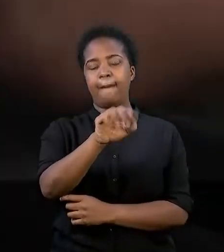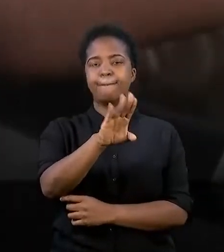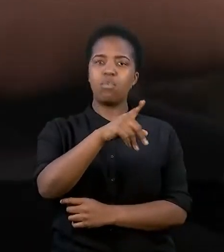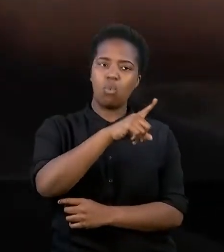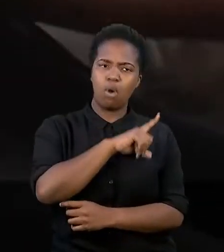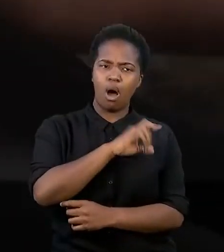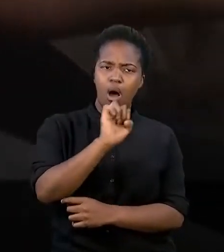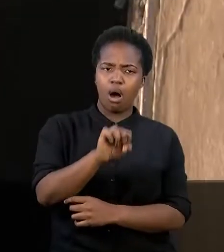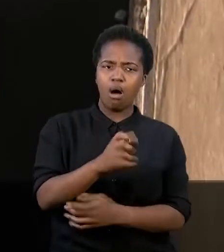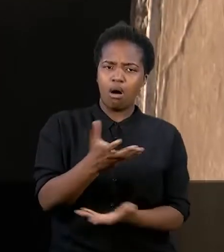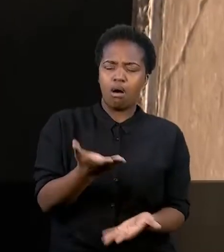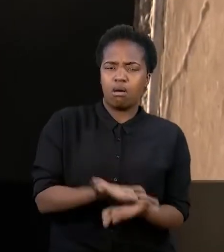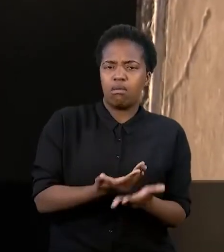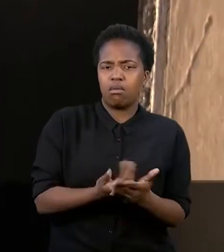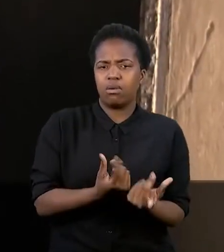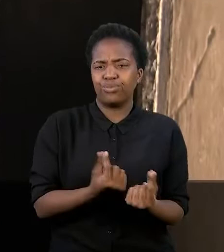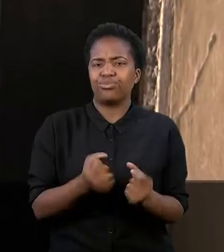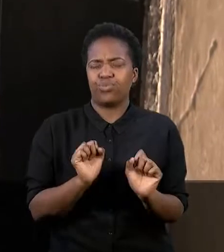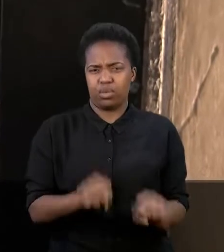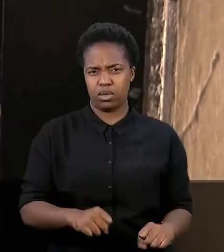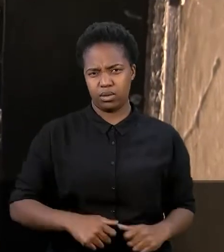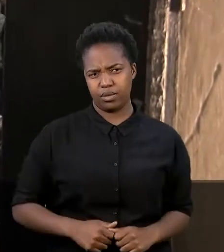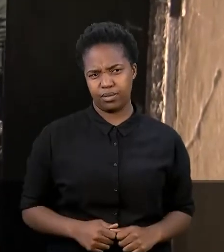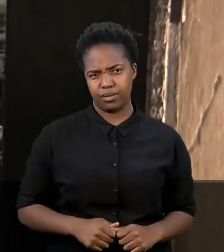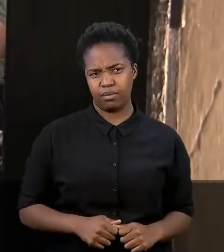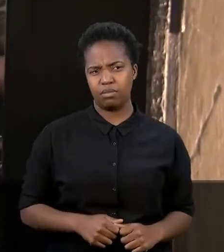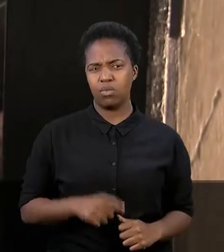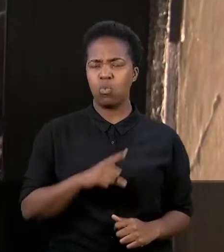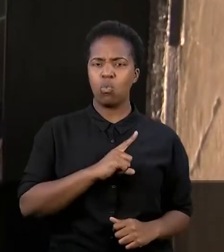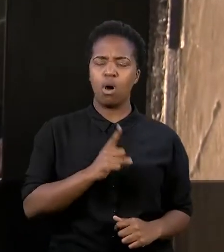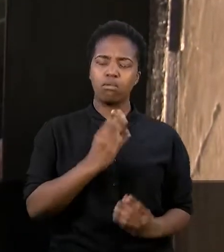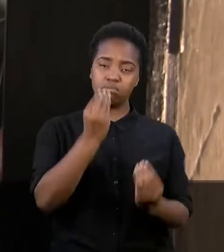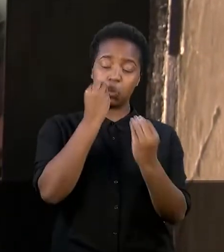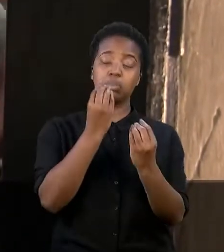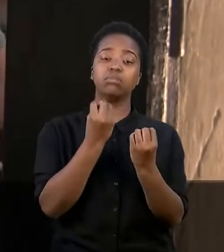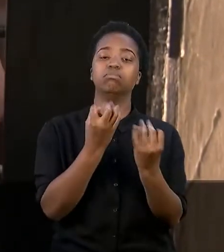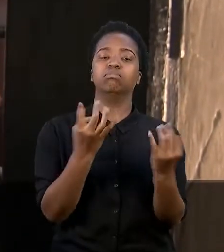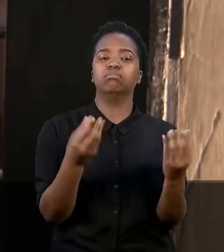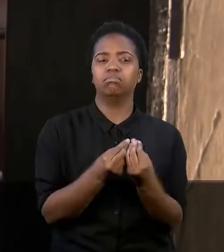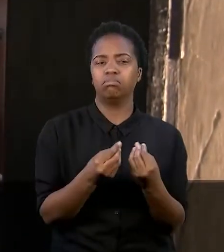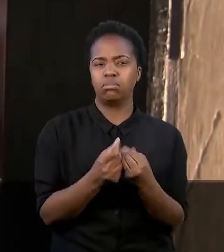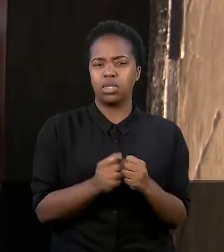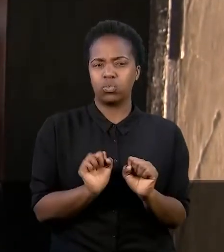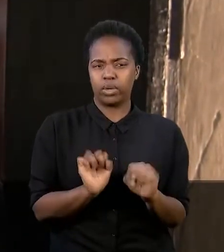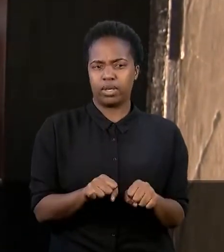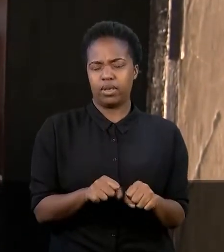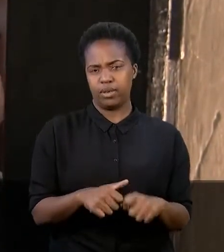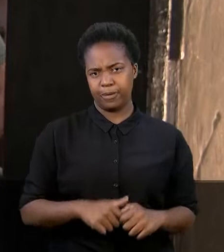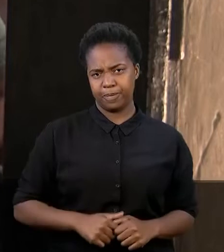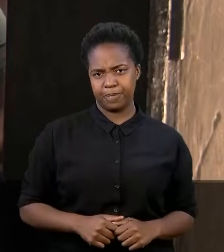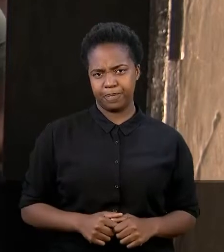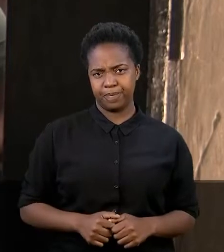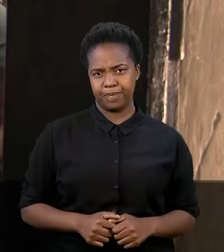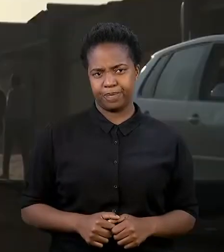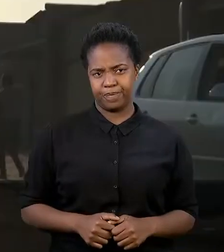swin funi ngo because of kashi mulisha nirikashwana. Asiri bet, bet, bet. Mani funi ilibo nashunene. Iwanji ya nga kutu koma, nga